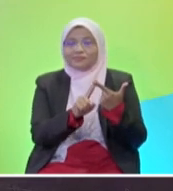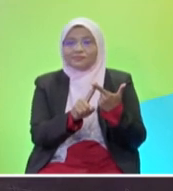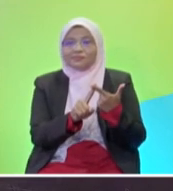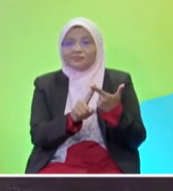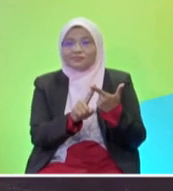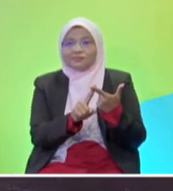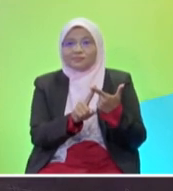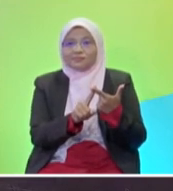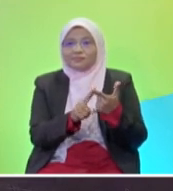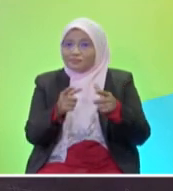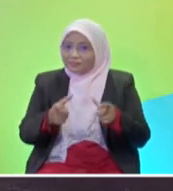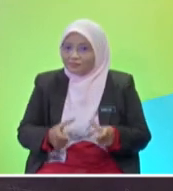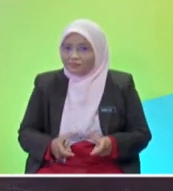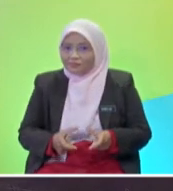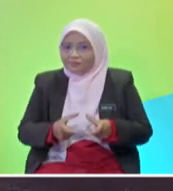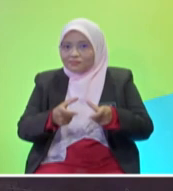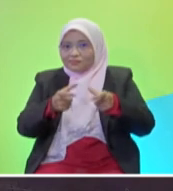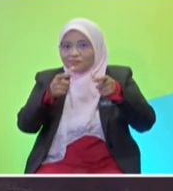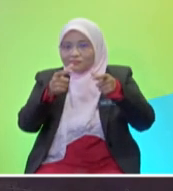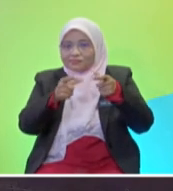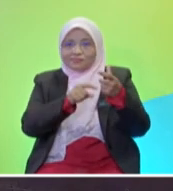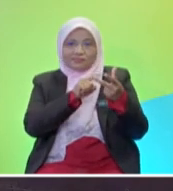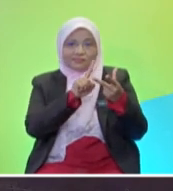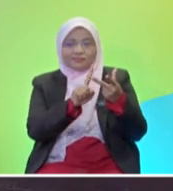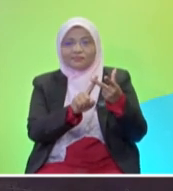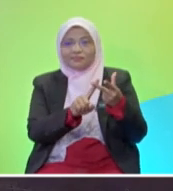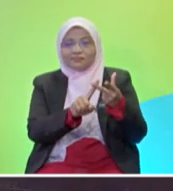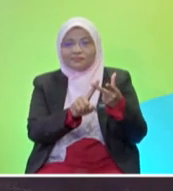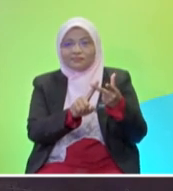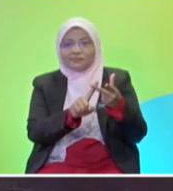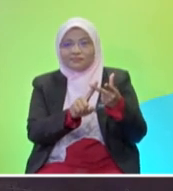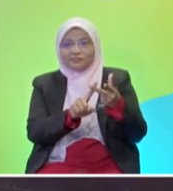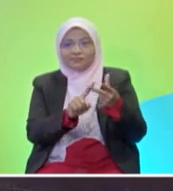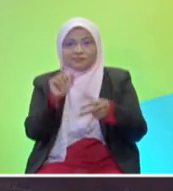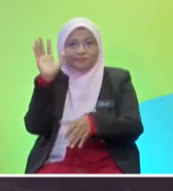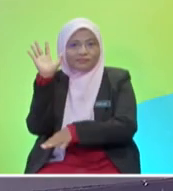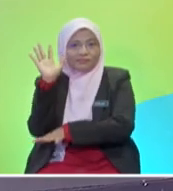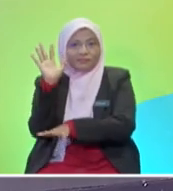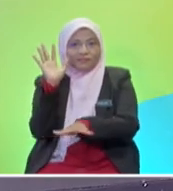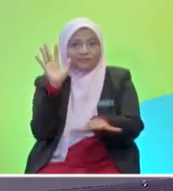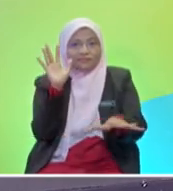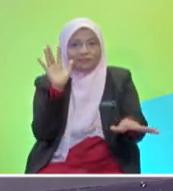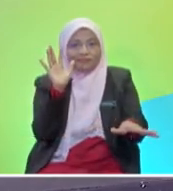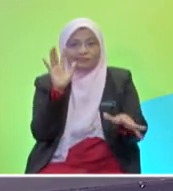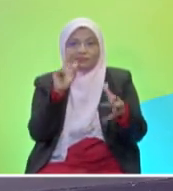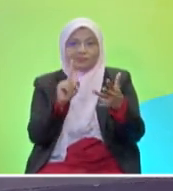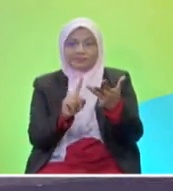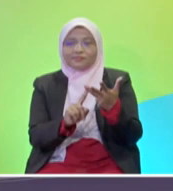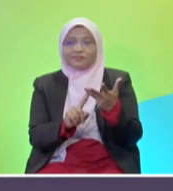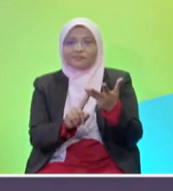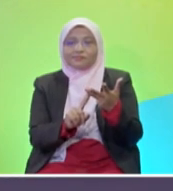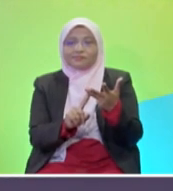kedua ialah batang. Yang ketiga? Yang ketiga akar. Yang keempat? Yang